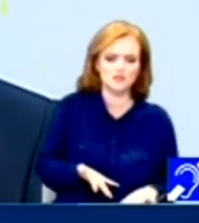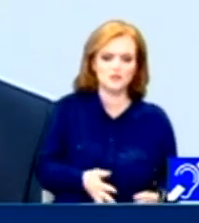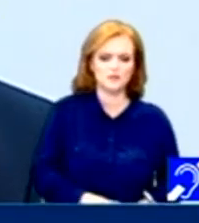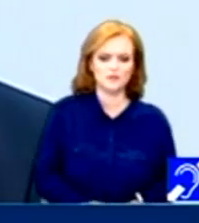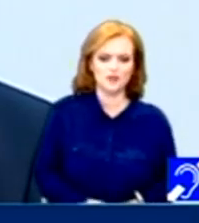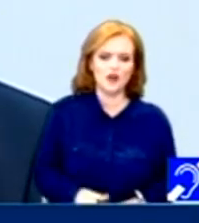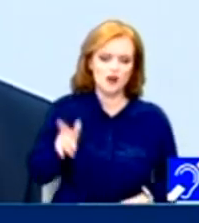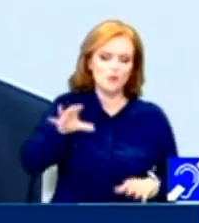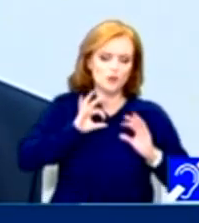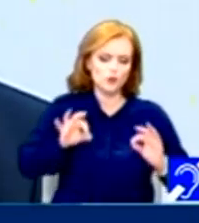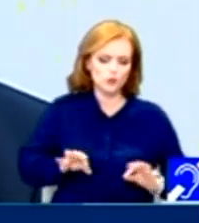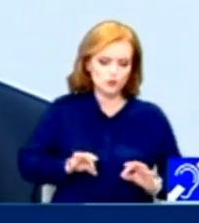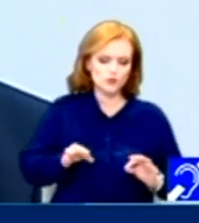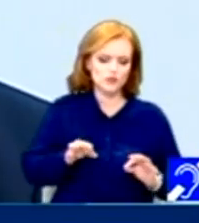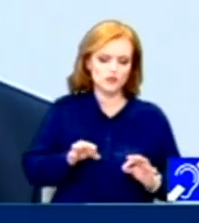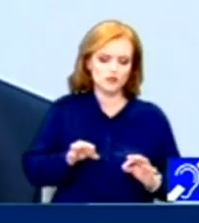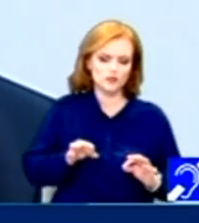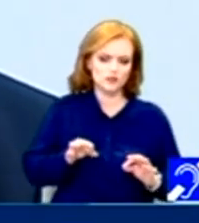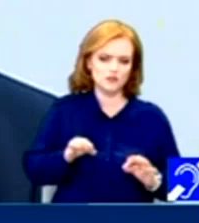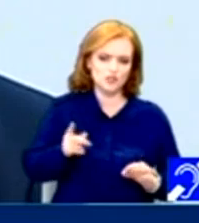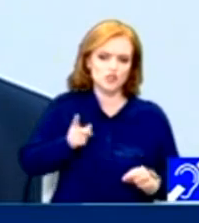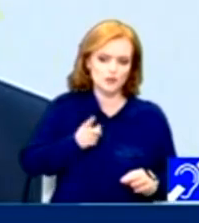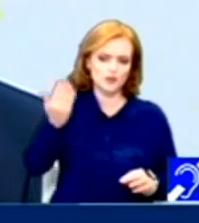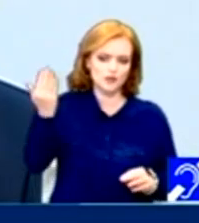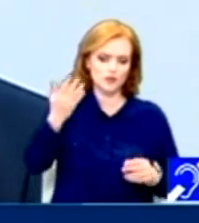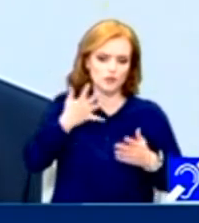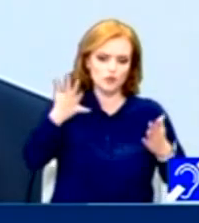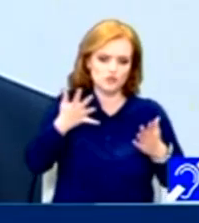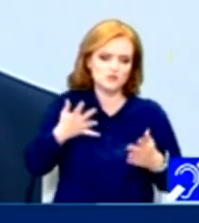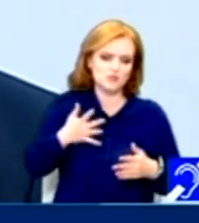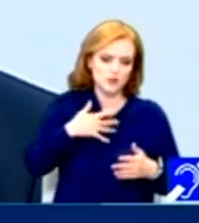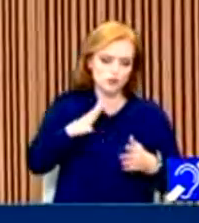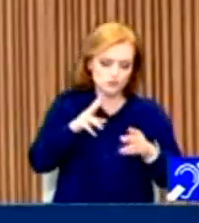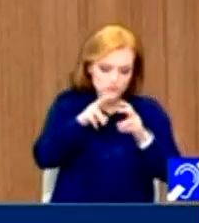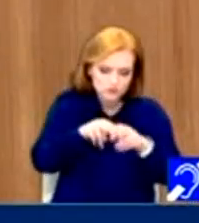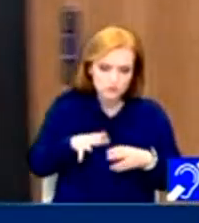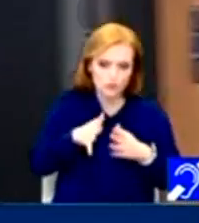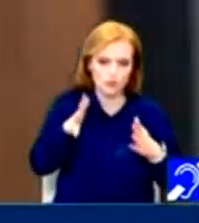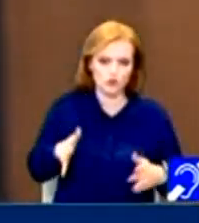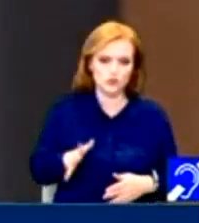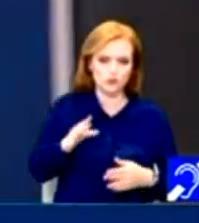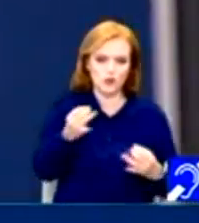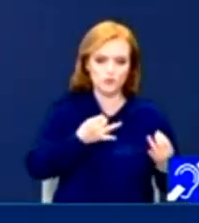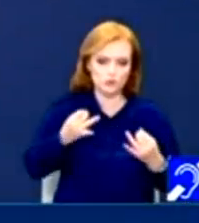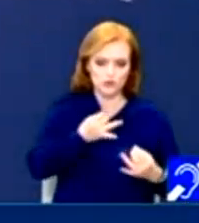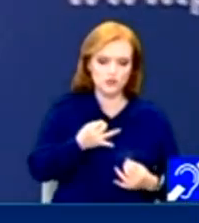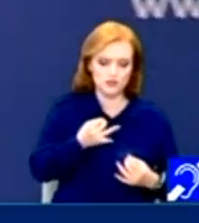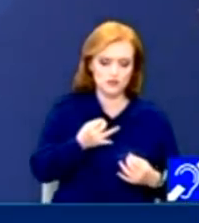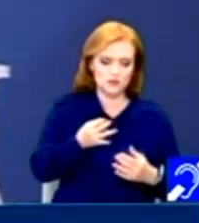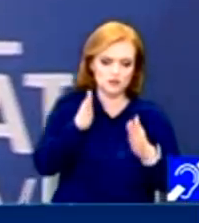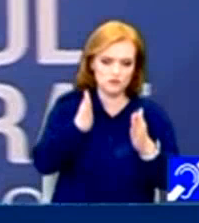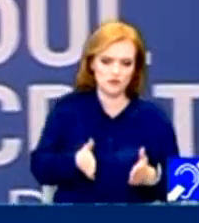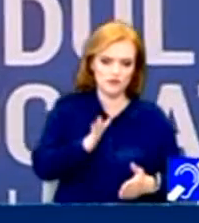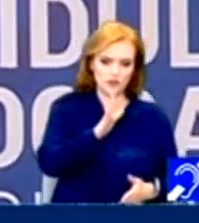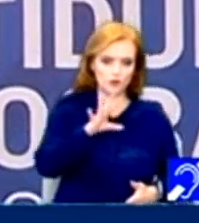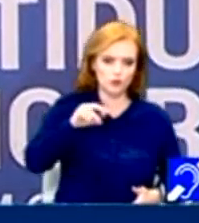poziția procuraturii astăzi. Avem ceea ce avem, deci noi vom studia, voi discuta cu clientul. Apărătorii lui Vlad Plahotniuc au fost